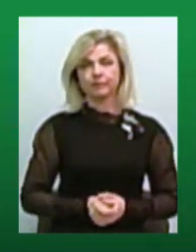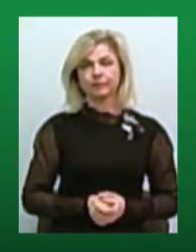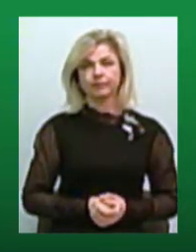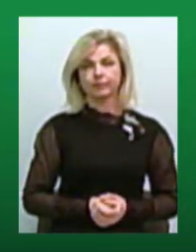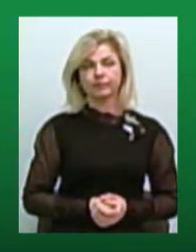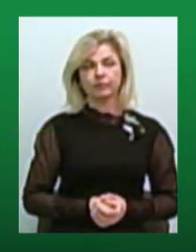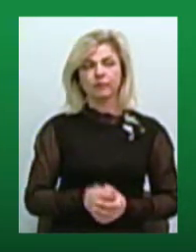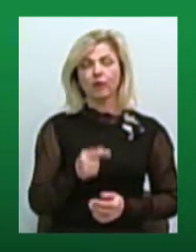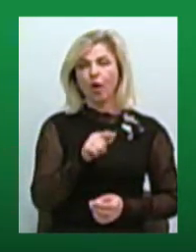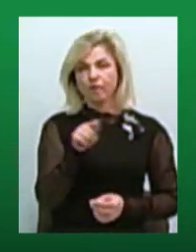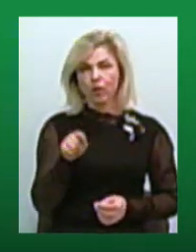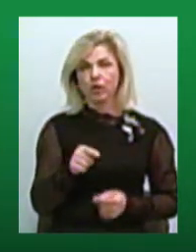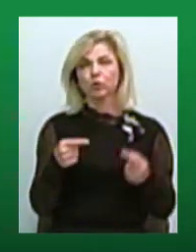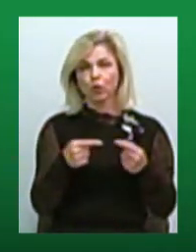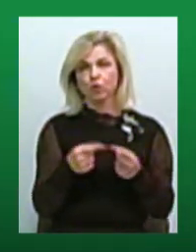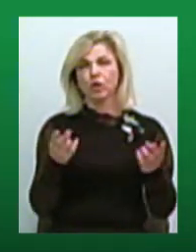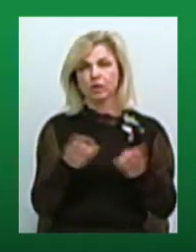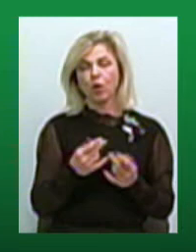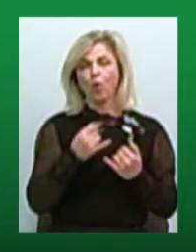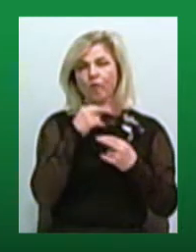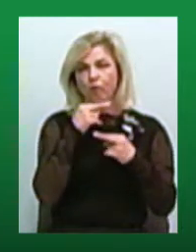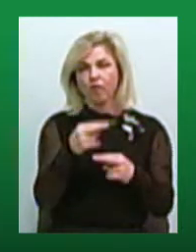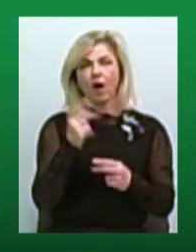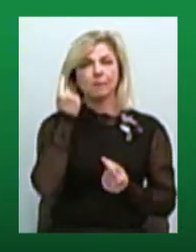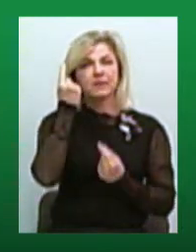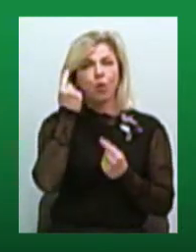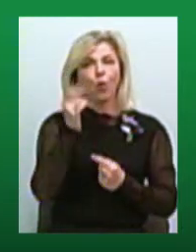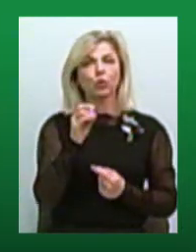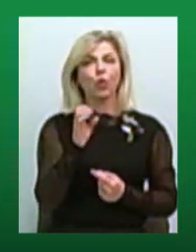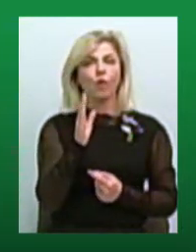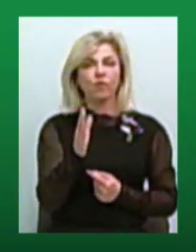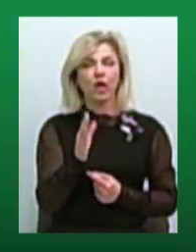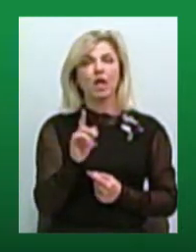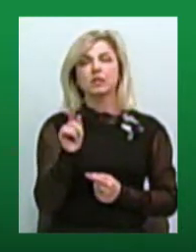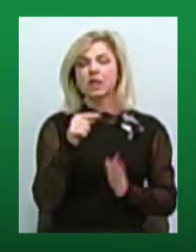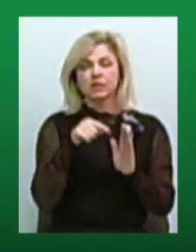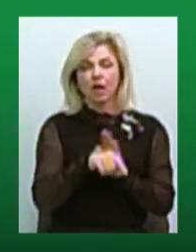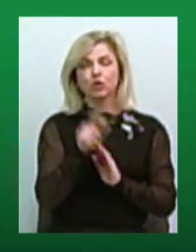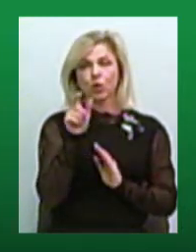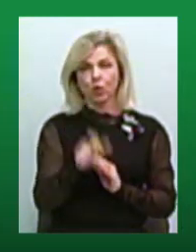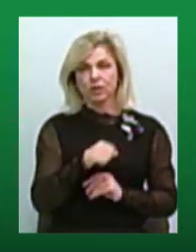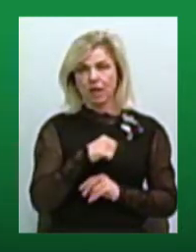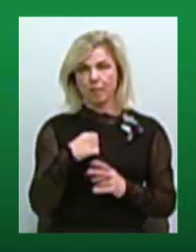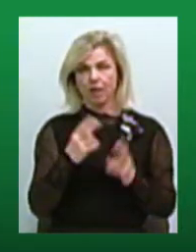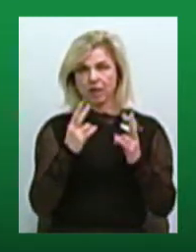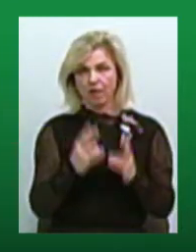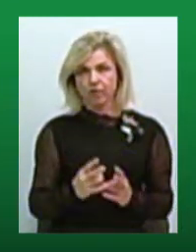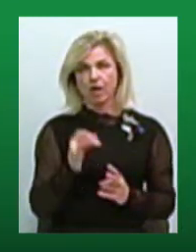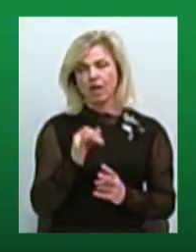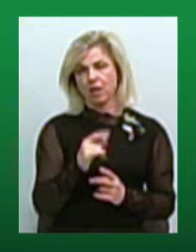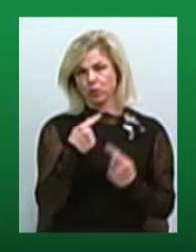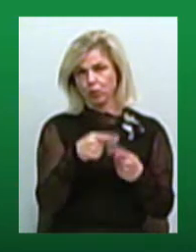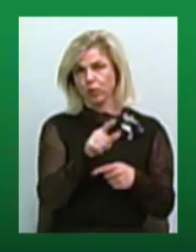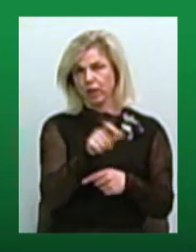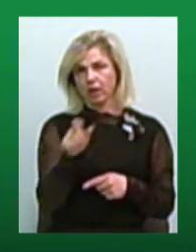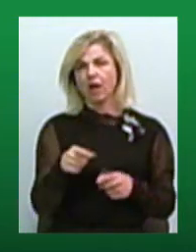точно вони потребують уваги психологів, тому що це значить, людина сама травмована, травмує інших, і